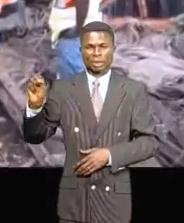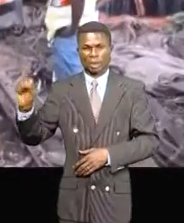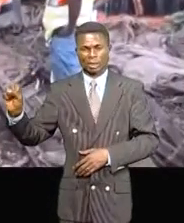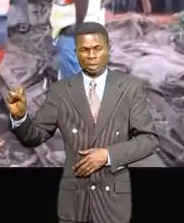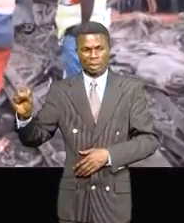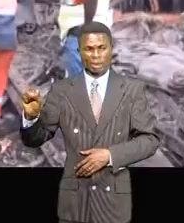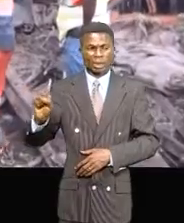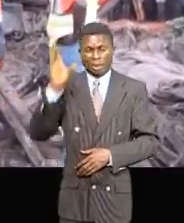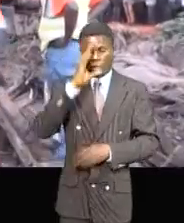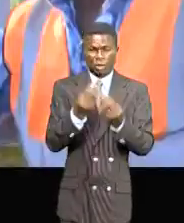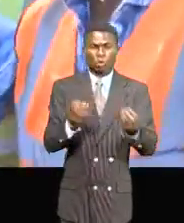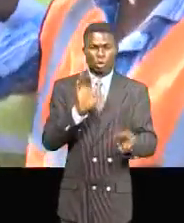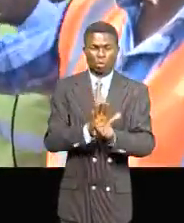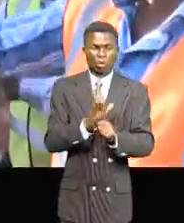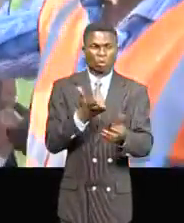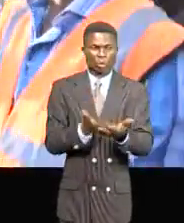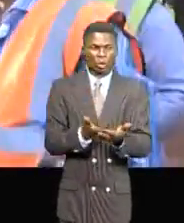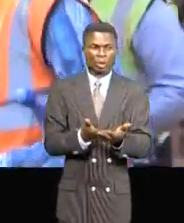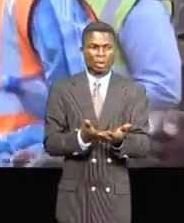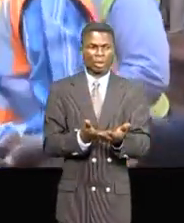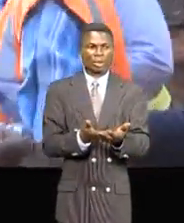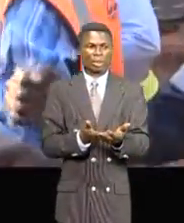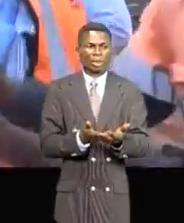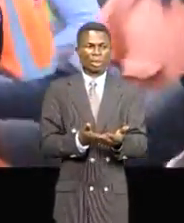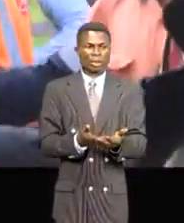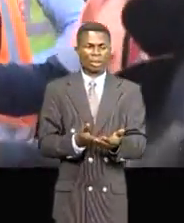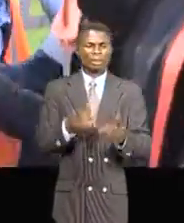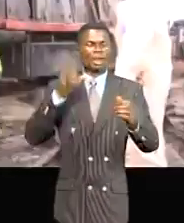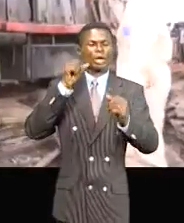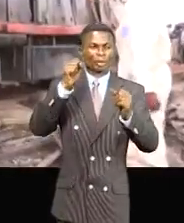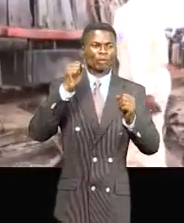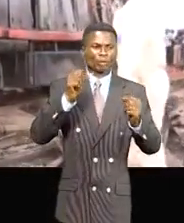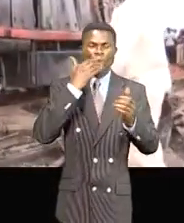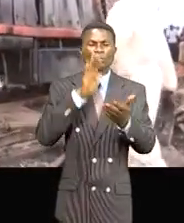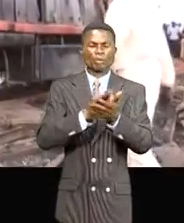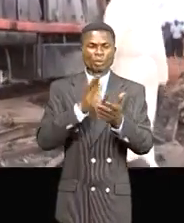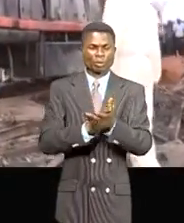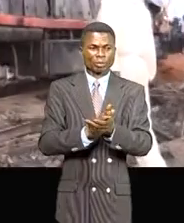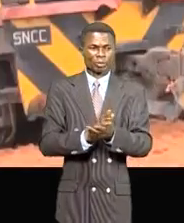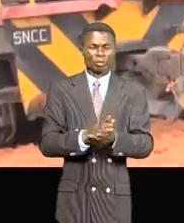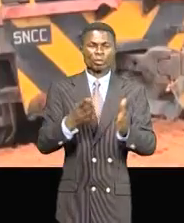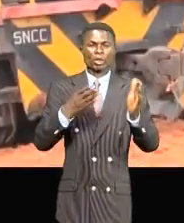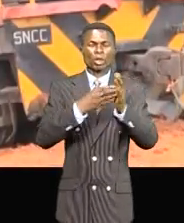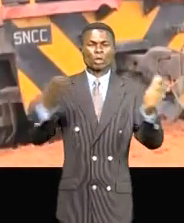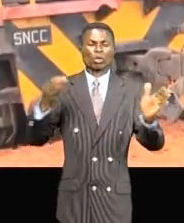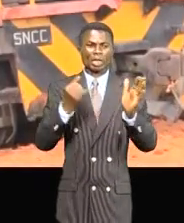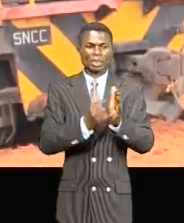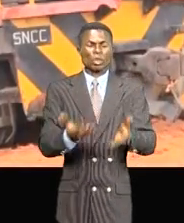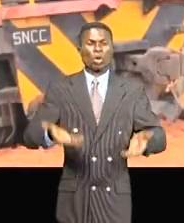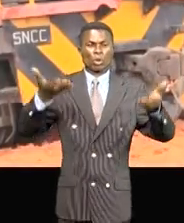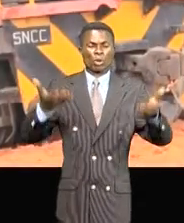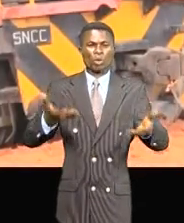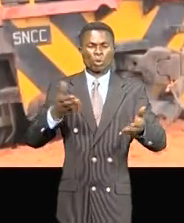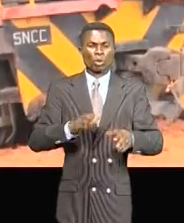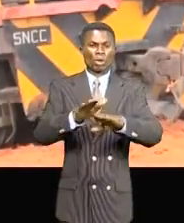parvenus à relever le défi. Thank you, thank you. Thank you, thank you. du haut de ses 96 tonnes, la locomotive de